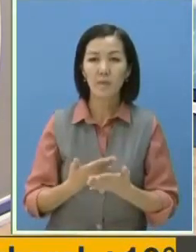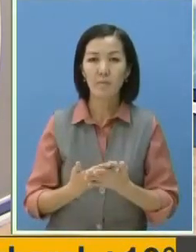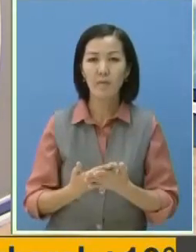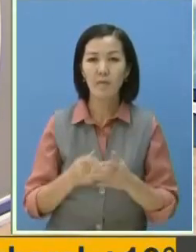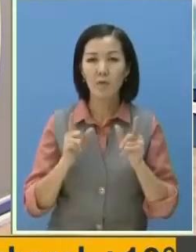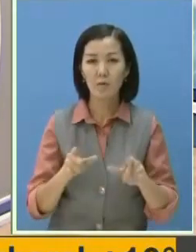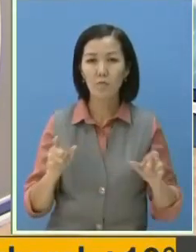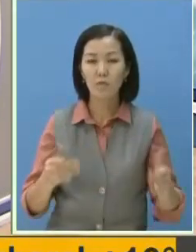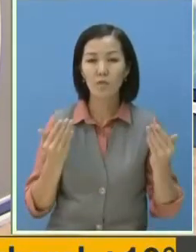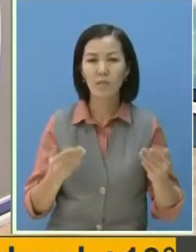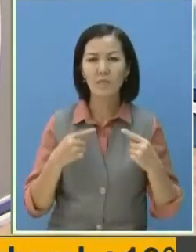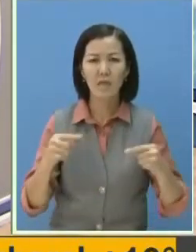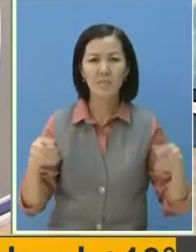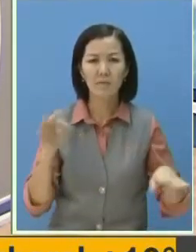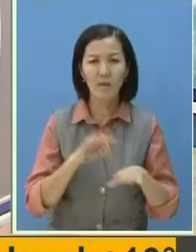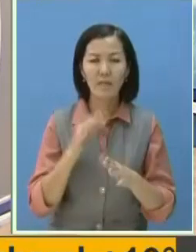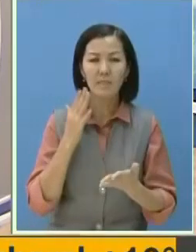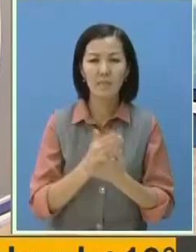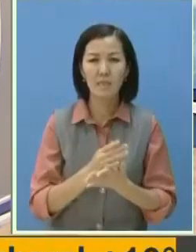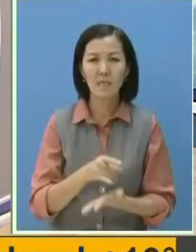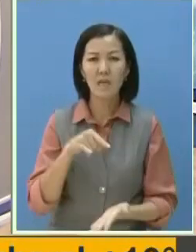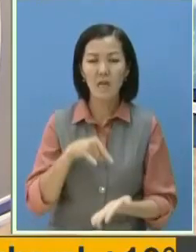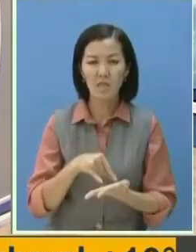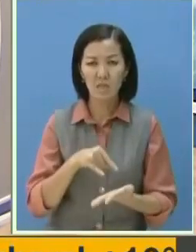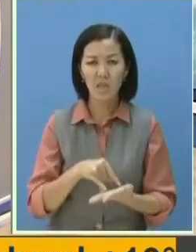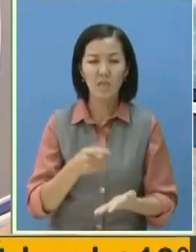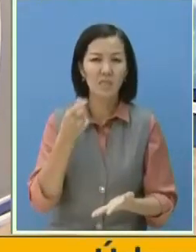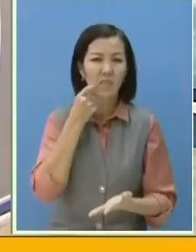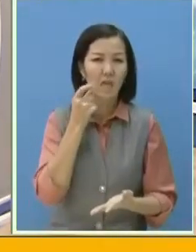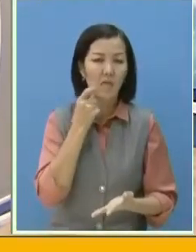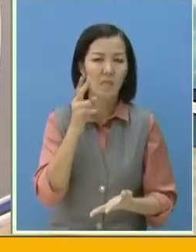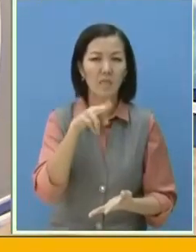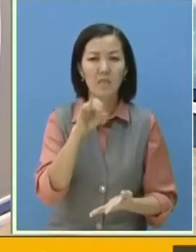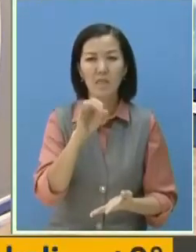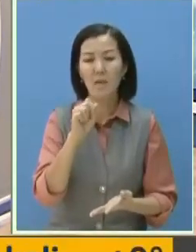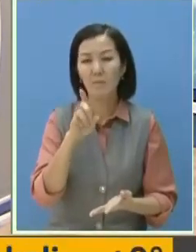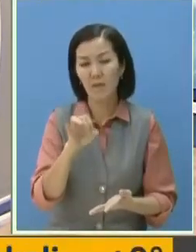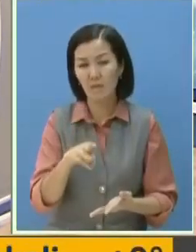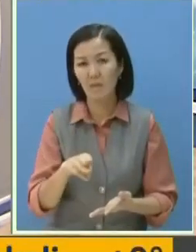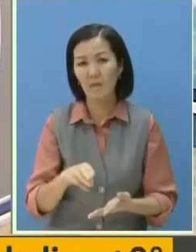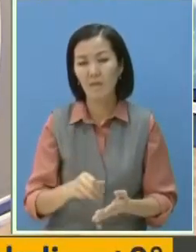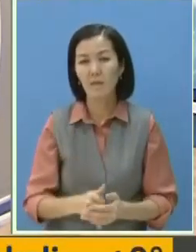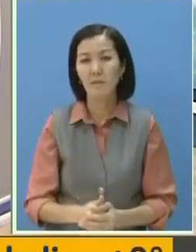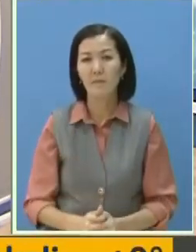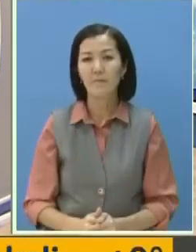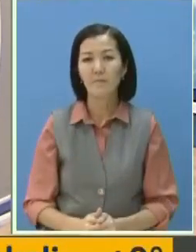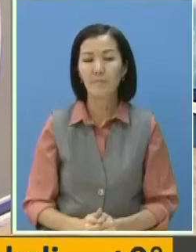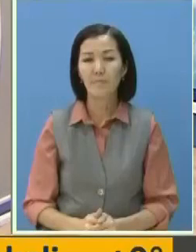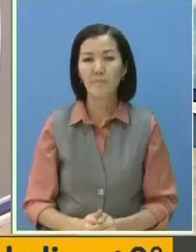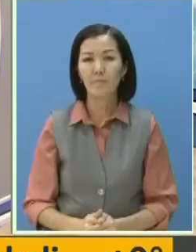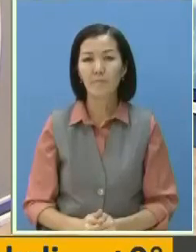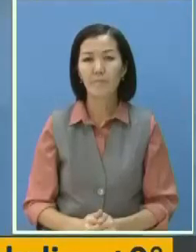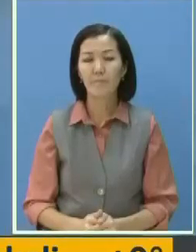сахарный диабет, да, ну, такие состояния, как сейчас очень много, вернее, есть целые направления, это